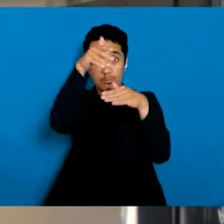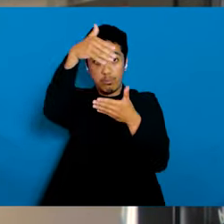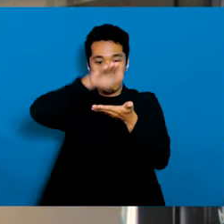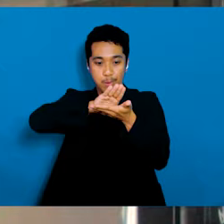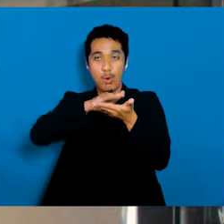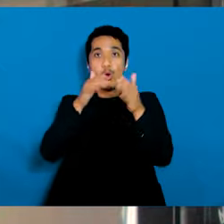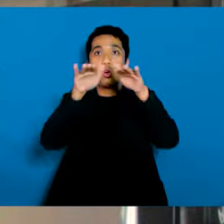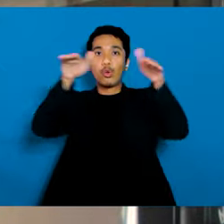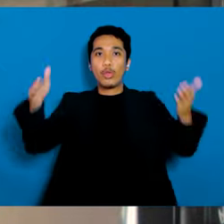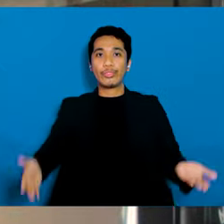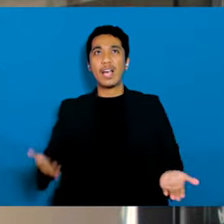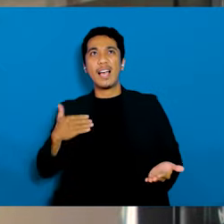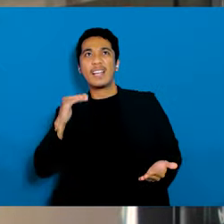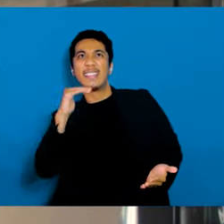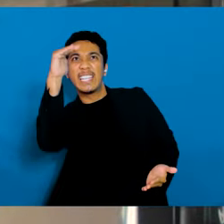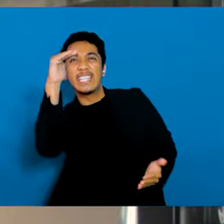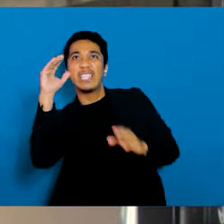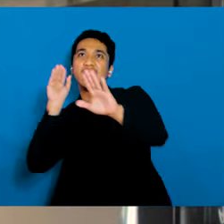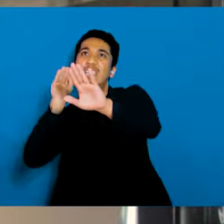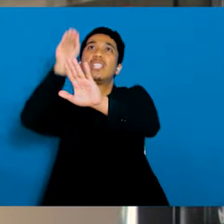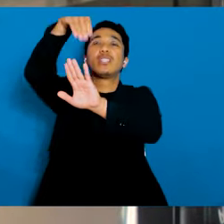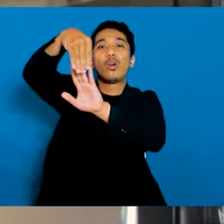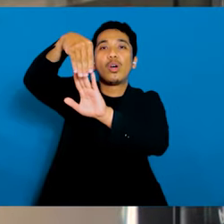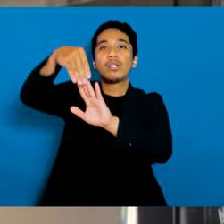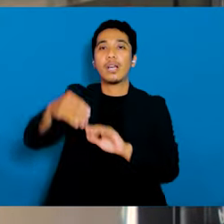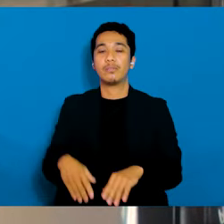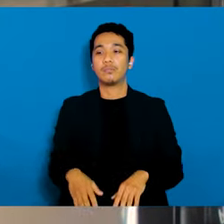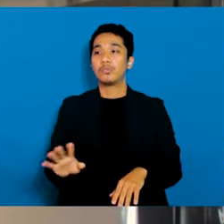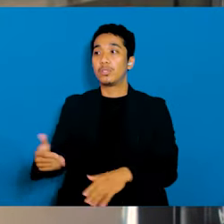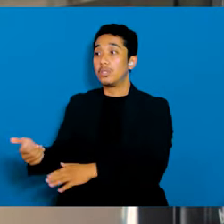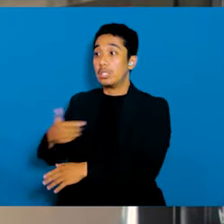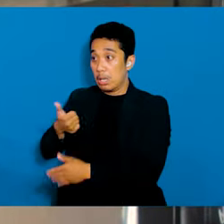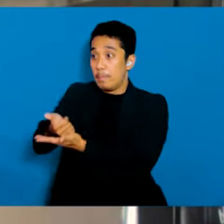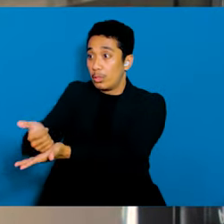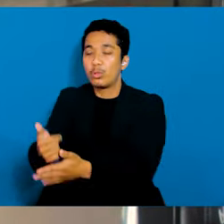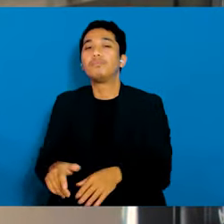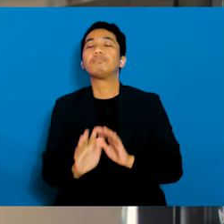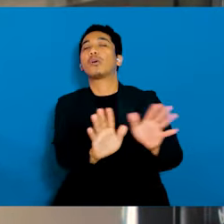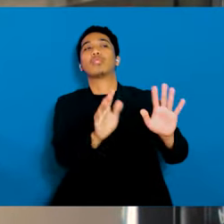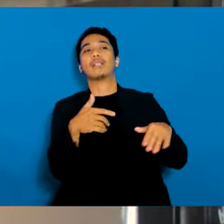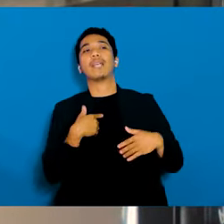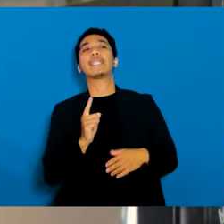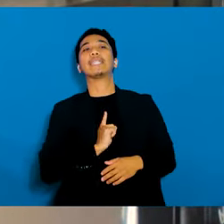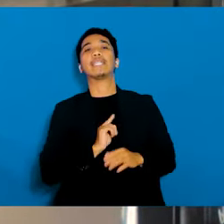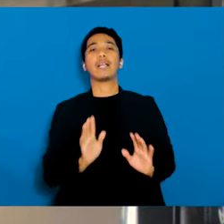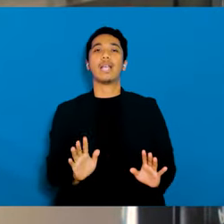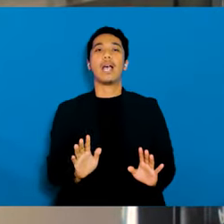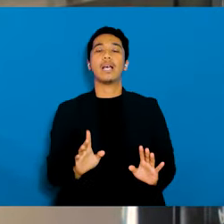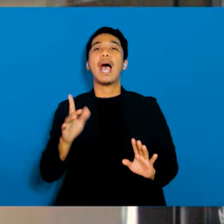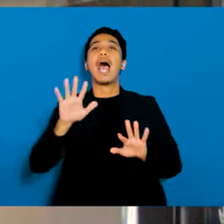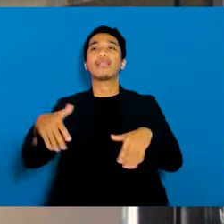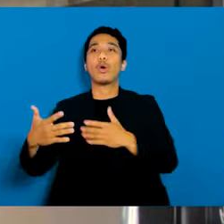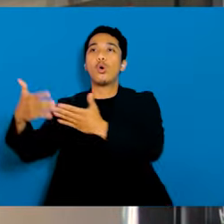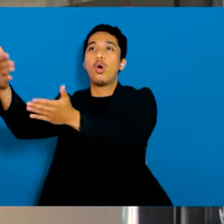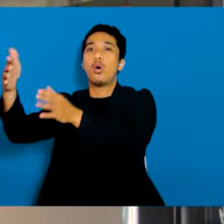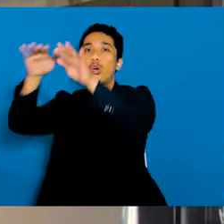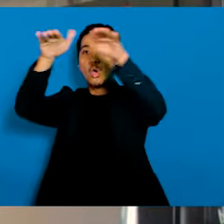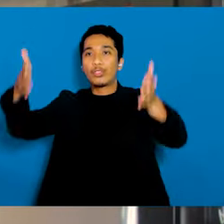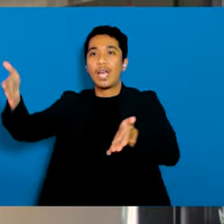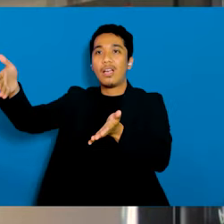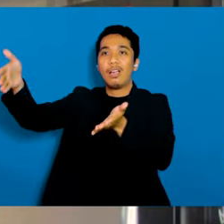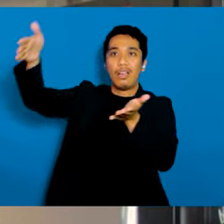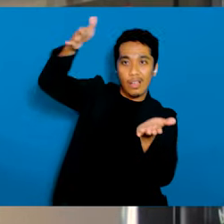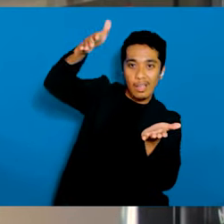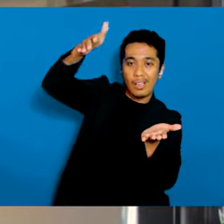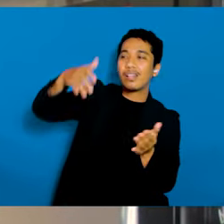memasukkan ke kotak-kotak itu kan memang tinggi, karena memang tinggi. Mau diminta sini Bu, saya nggak usah, saya memasukkan sendiri,